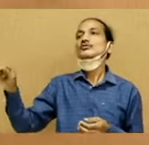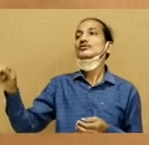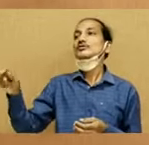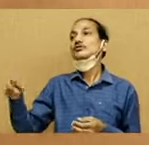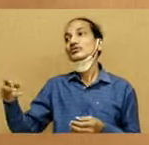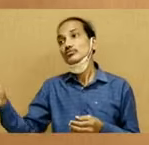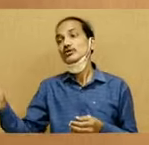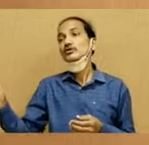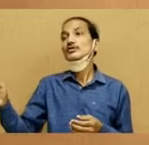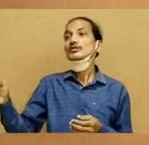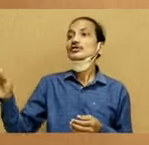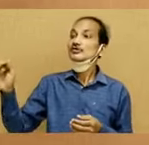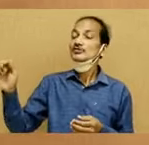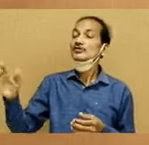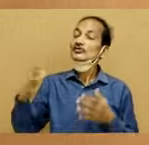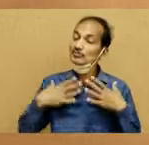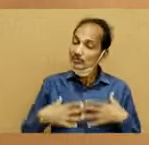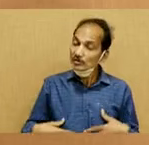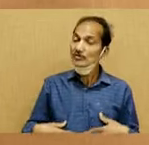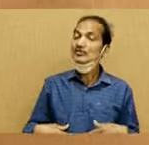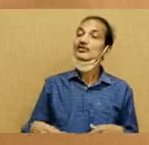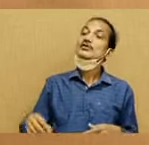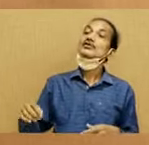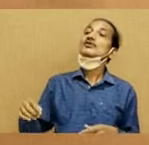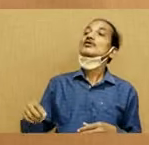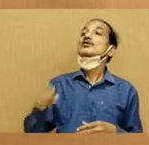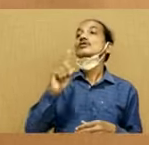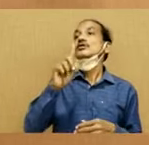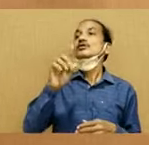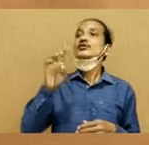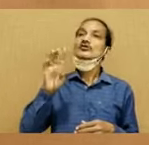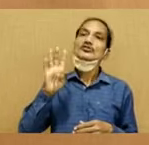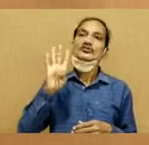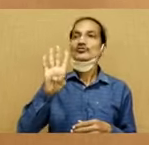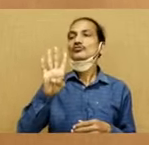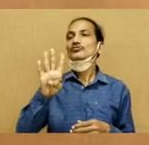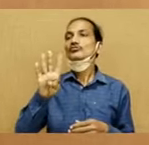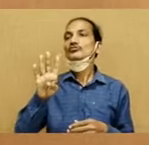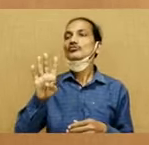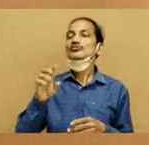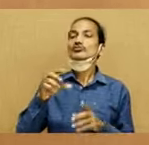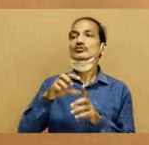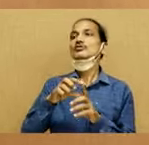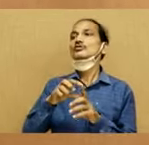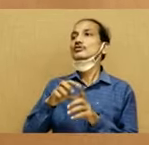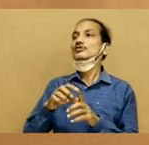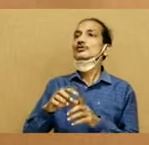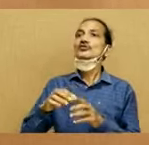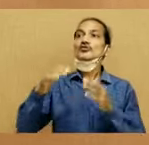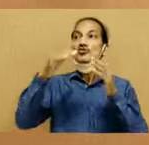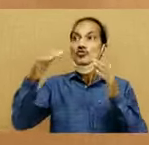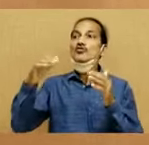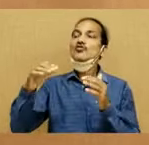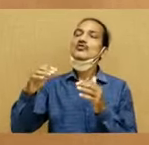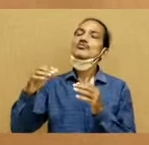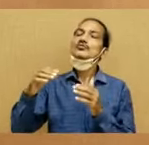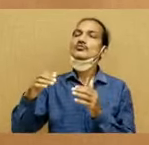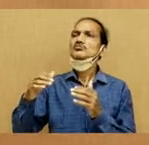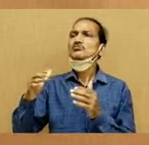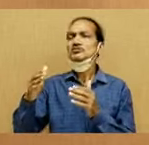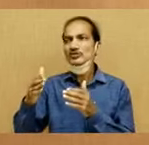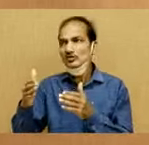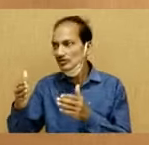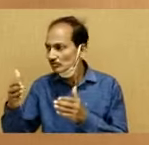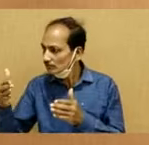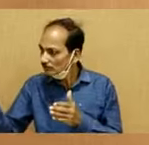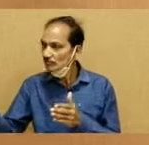ପରେ 14 ଦିନ ସେ ହୋମ୍ କ୍ୱାରେଣ୍ଟାଇନ୍ରେ ରହିବେ, ଯେଉଁ ସମୟରେ ଆମେ ତାଙ୍କ ଉପରେ ନଜର ରଖିବୁ। ତେଣୁ 14 ଦିନ ସରକାରୀ